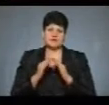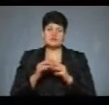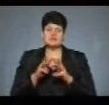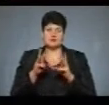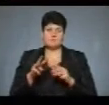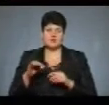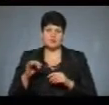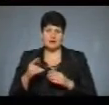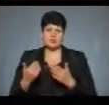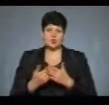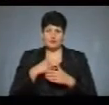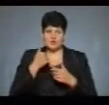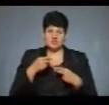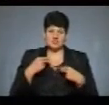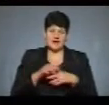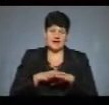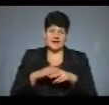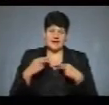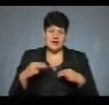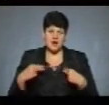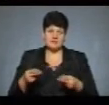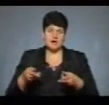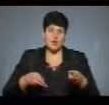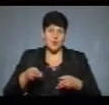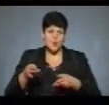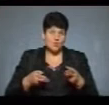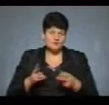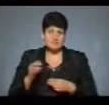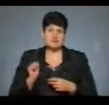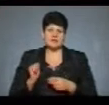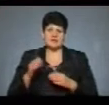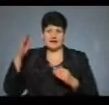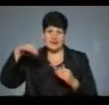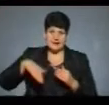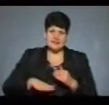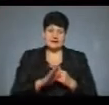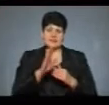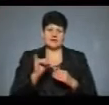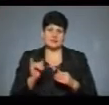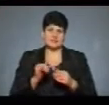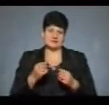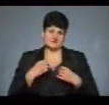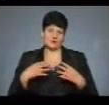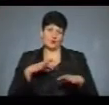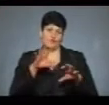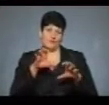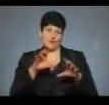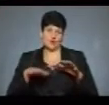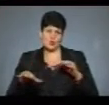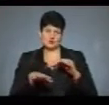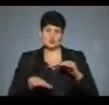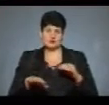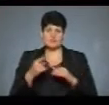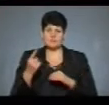новорічна ярмарка, атракціони, ковзанка під відкритим небом, гірка для сноутюбів та святкові фотозони. Уперше зимове містечко в